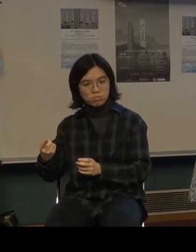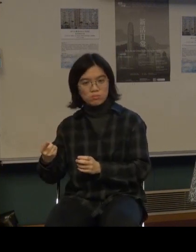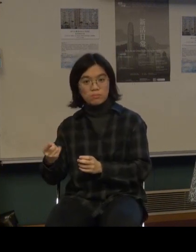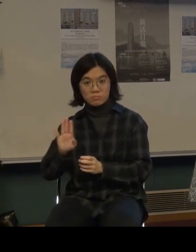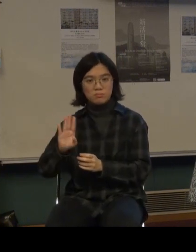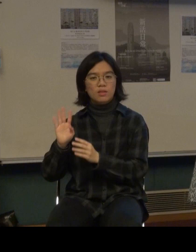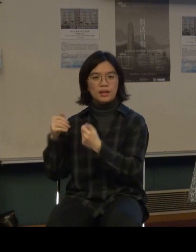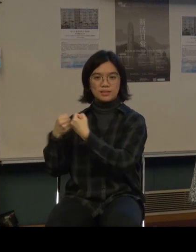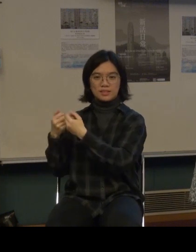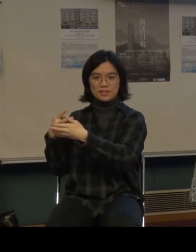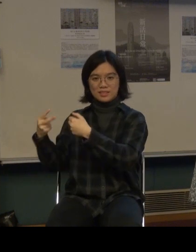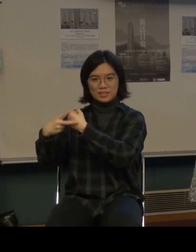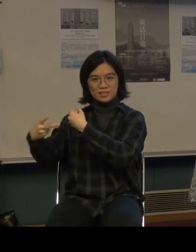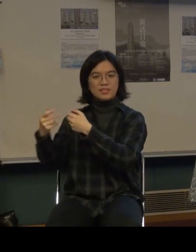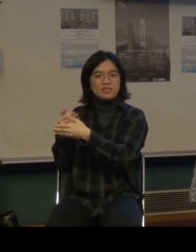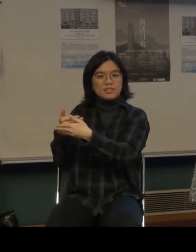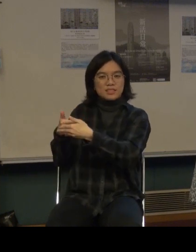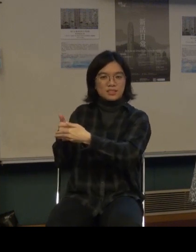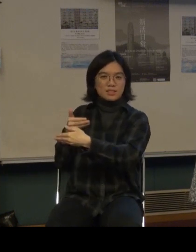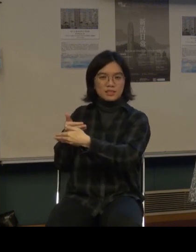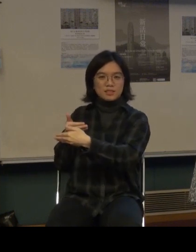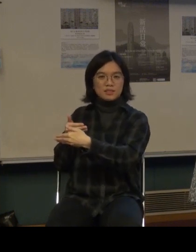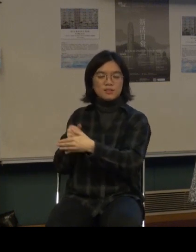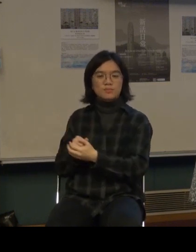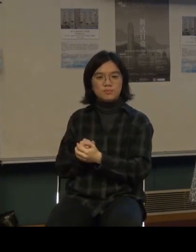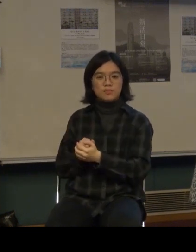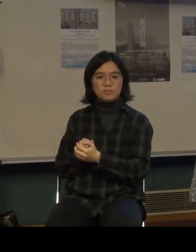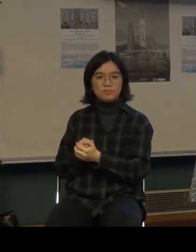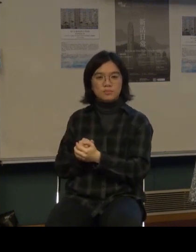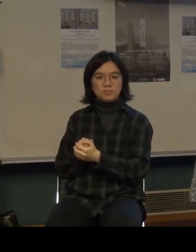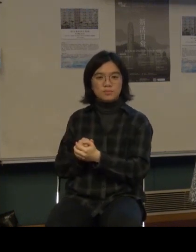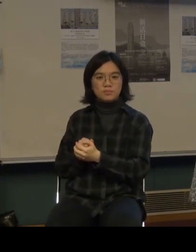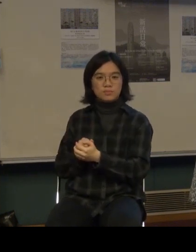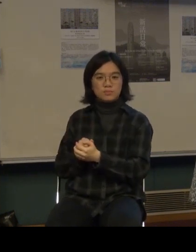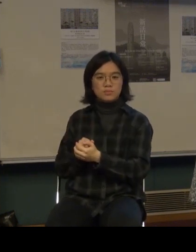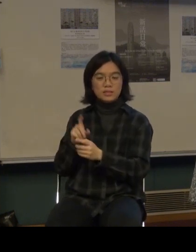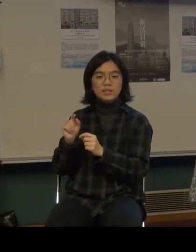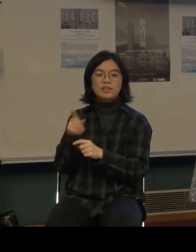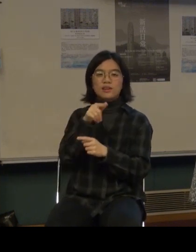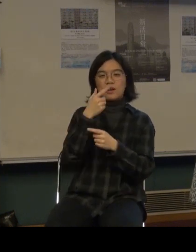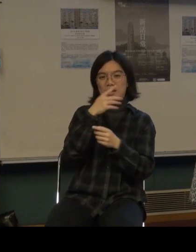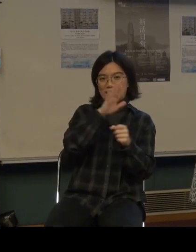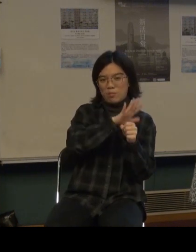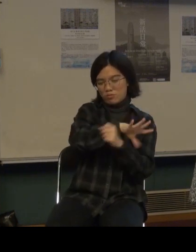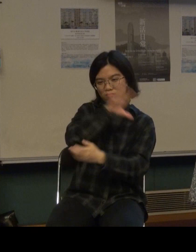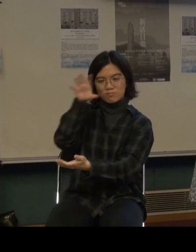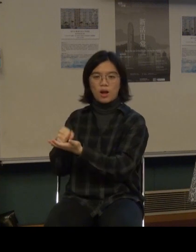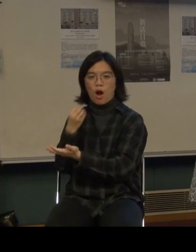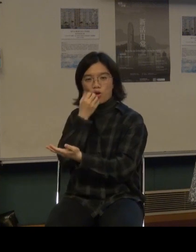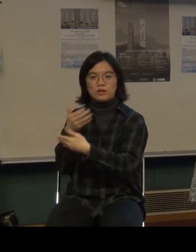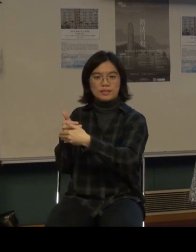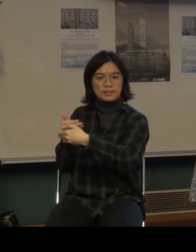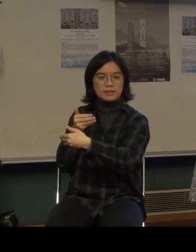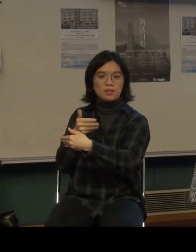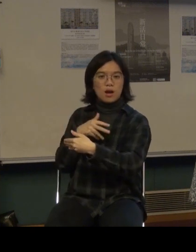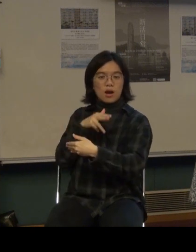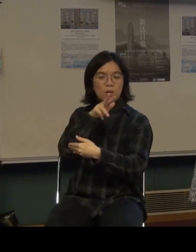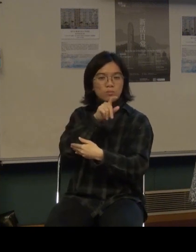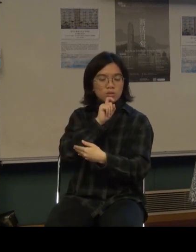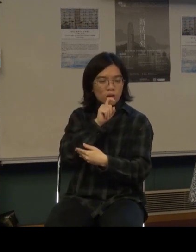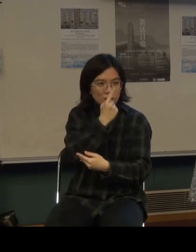前咧，即係政府香港俾日本人侵佔之前咧，我哋見到一個例子咧，就見到係